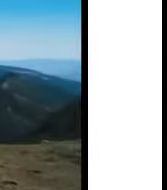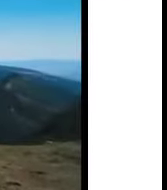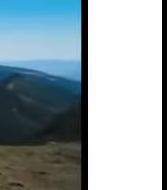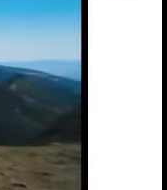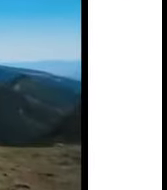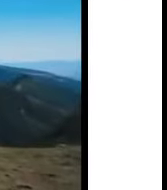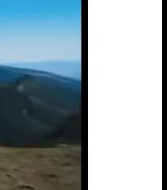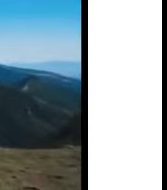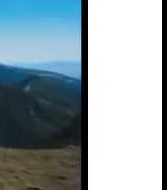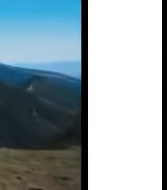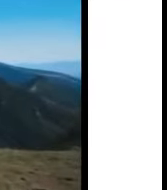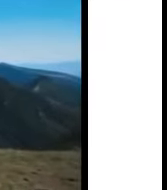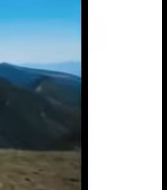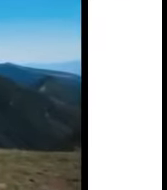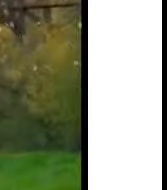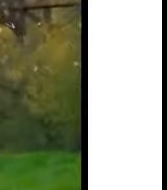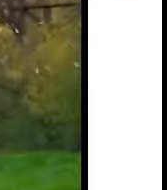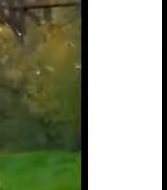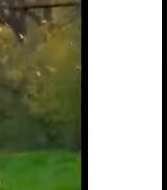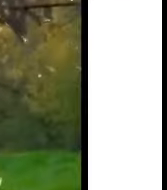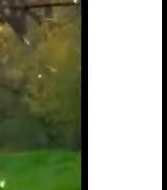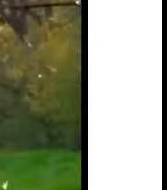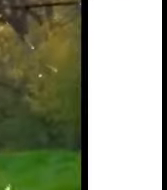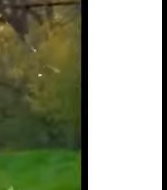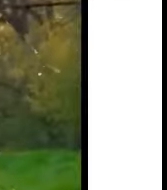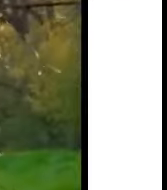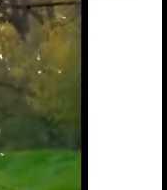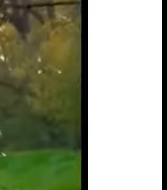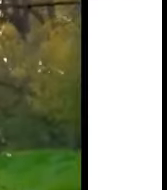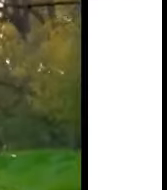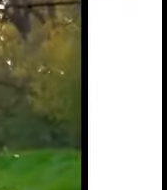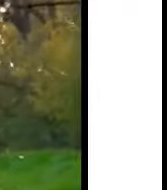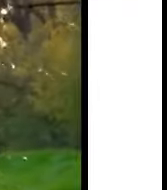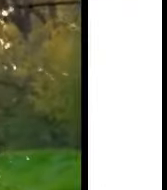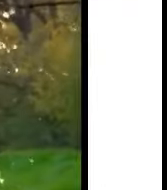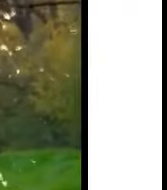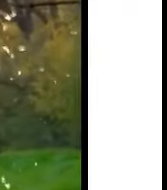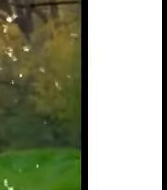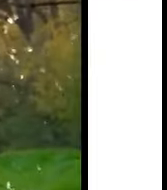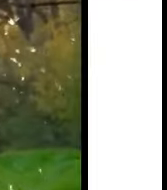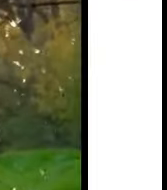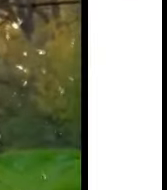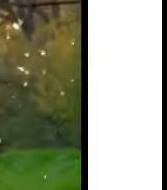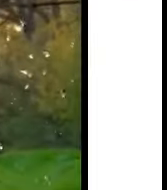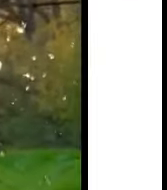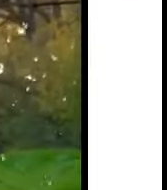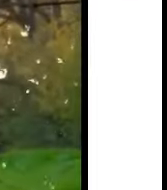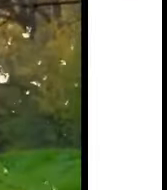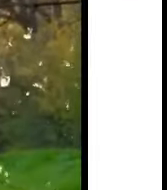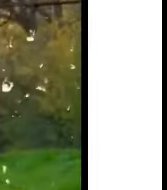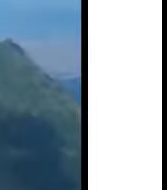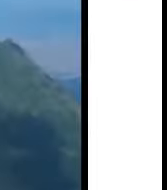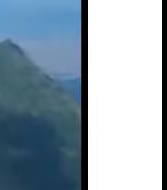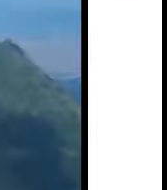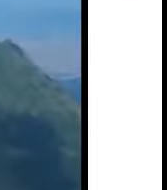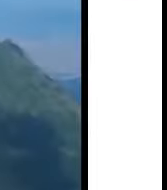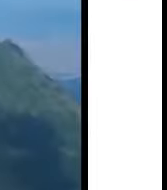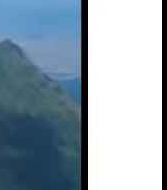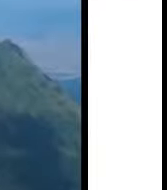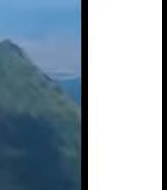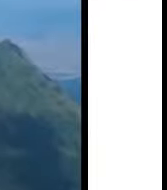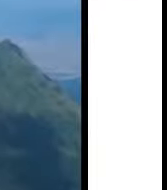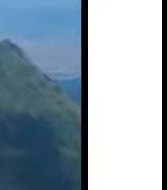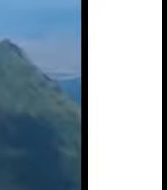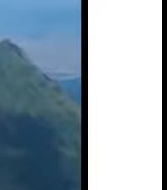Abbiamo una grande responsabilità, specialmente nei confronti delle future generazioni. Che